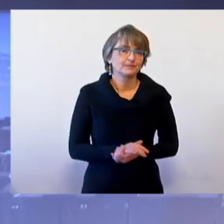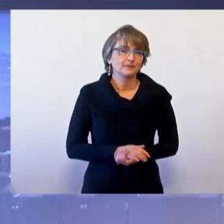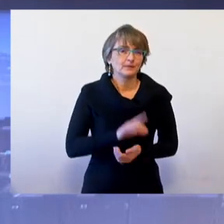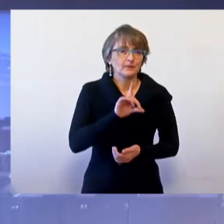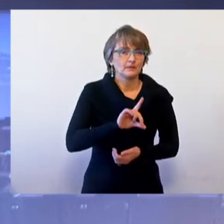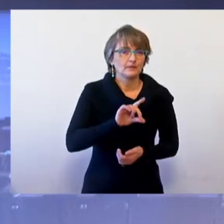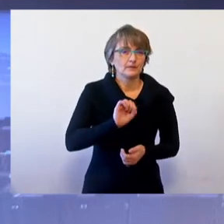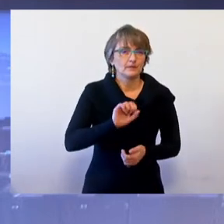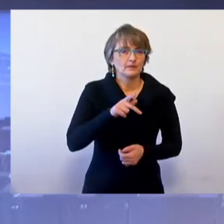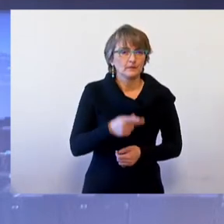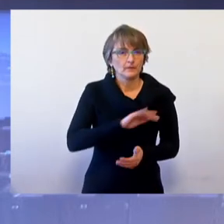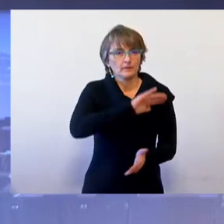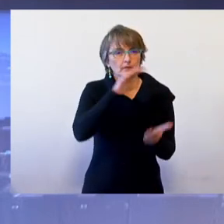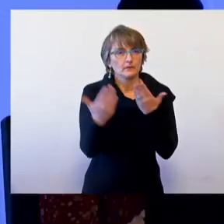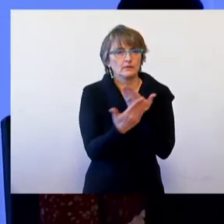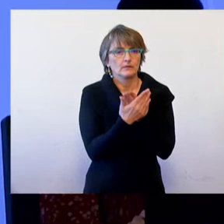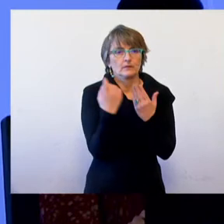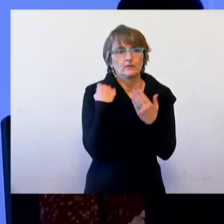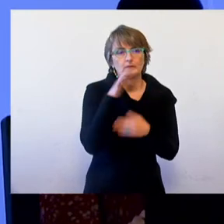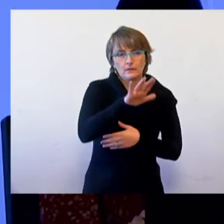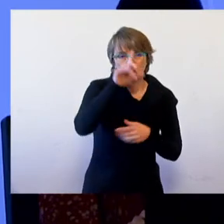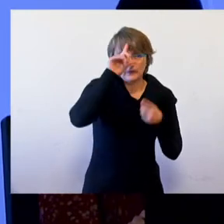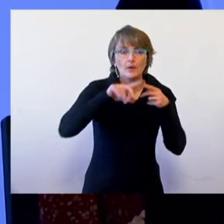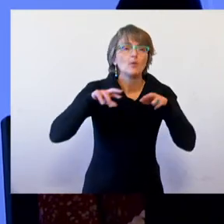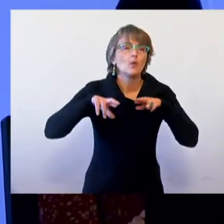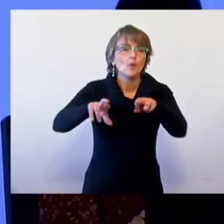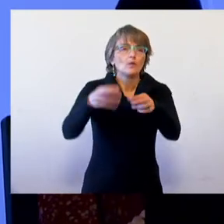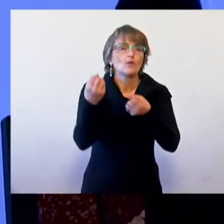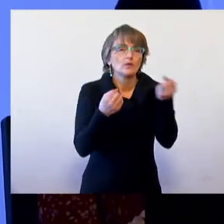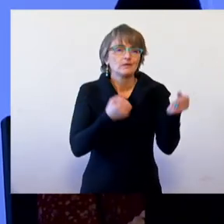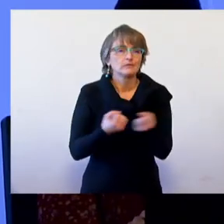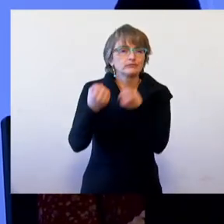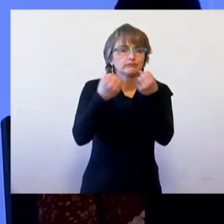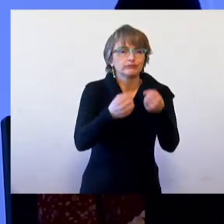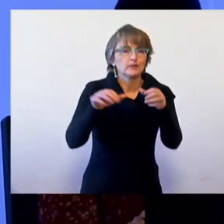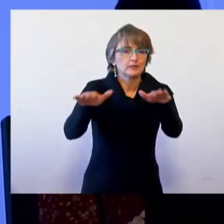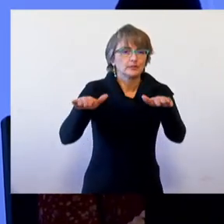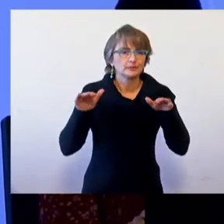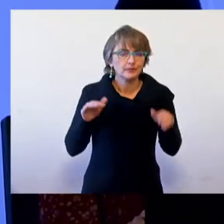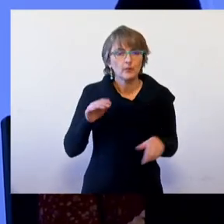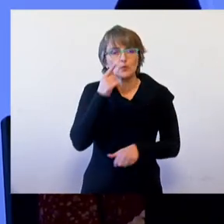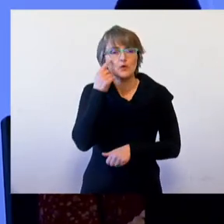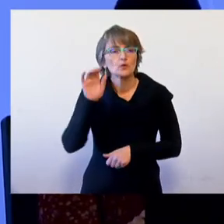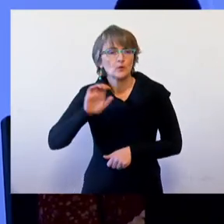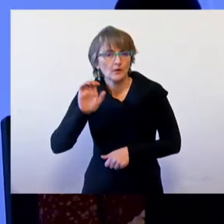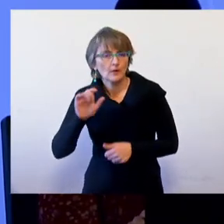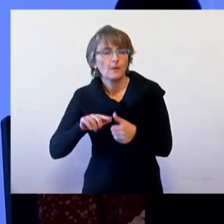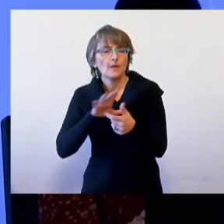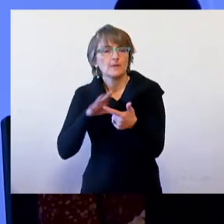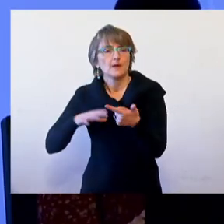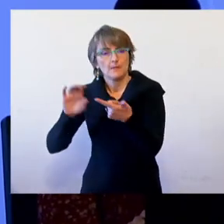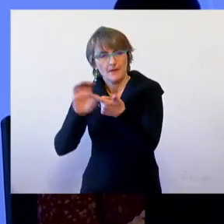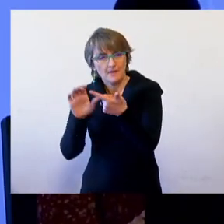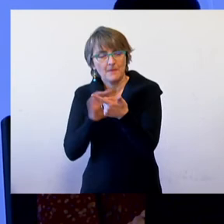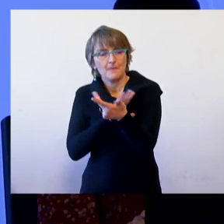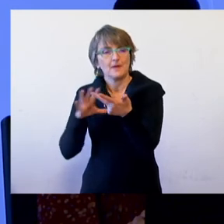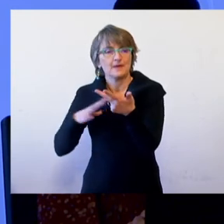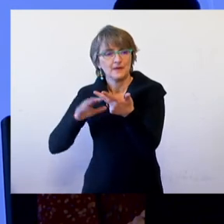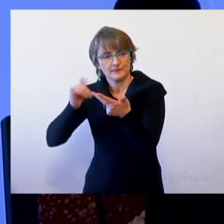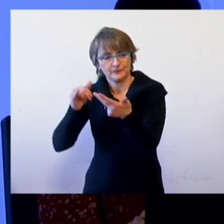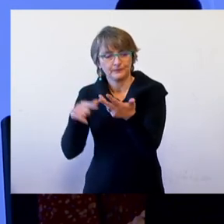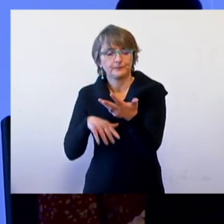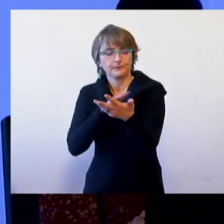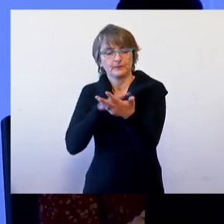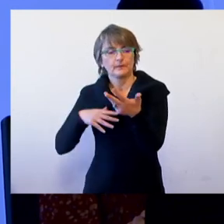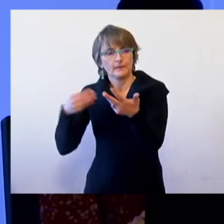DSP avenant numéro 5 sur le stationnement sur voirie. Ne prendront pas part au vote M. Elkandoussi, Mme Eman, Mme Jiménez, Mme Mention, Mme Massa,